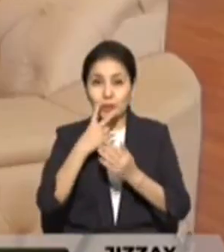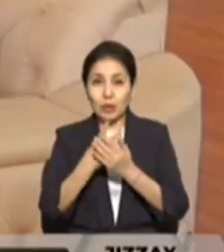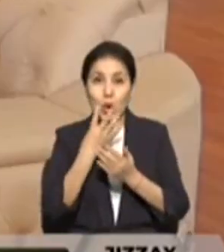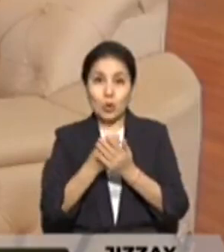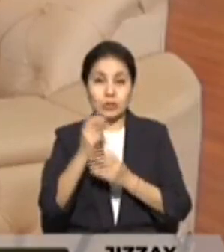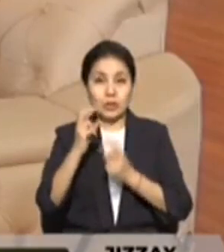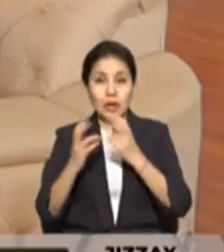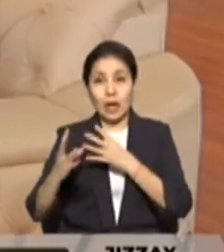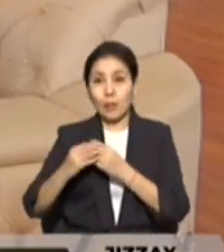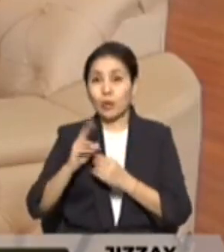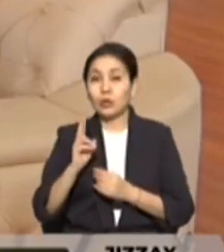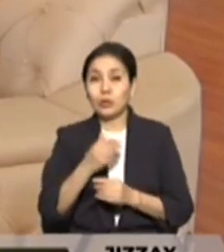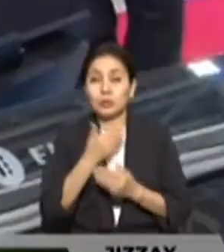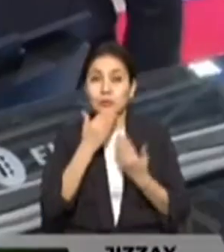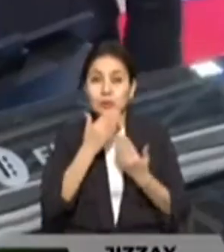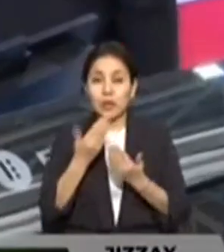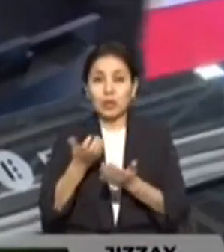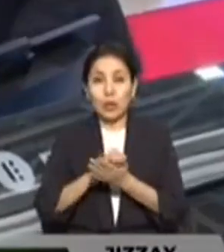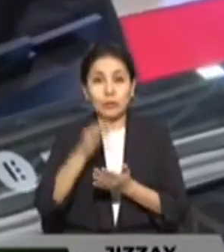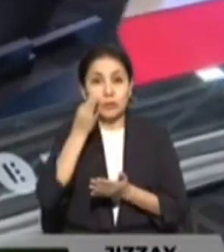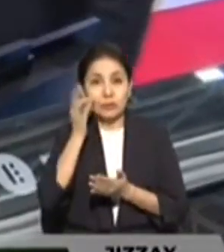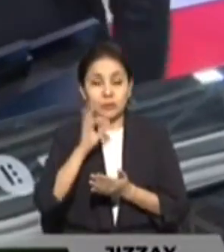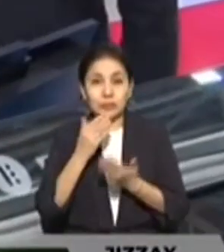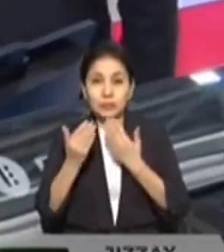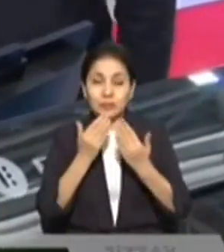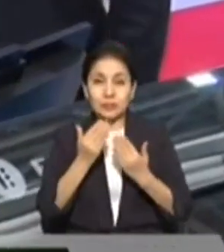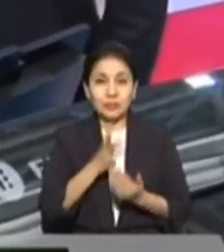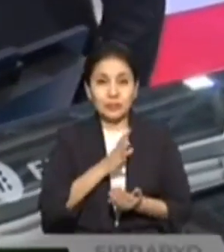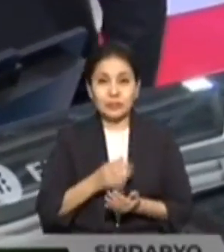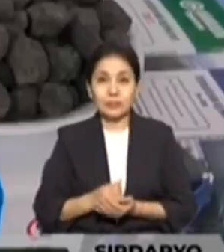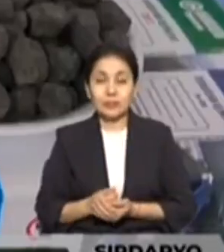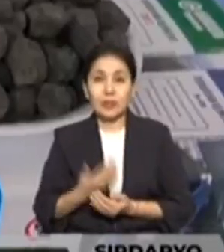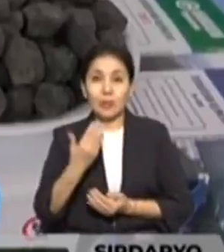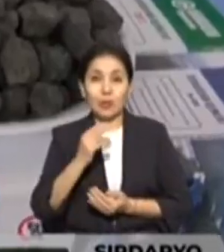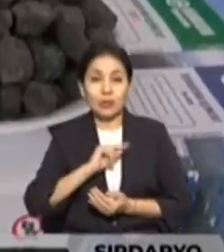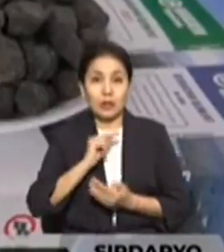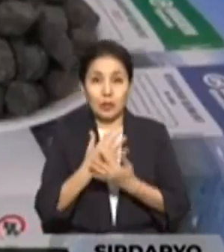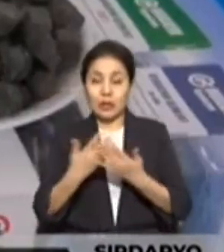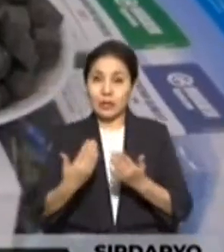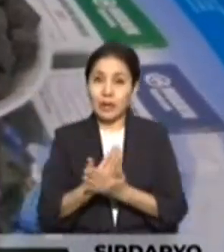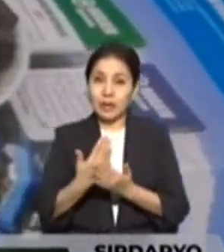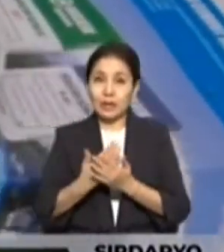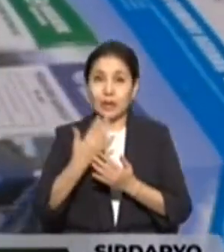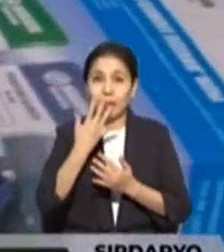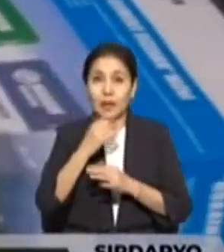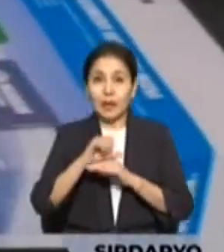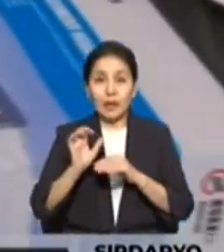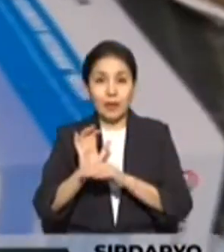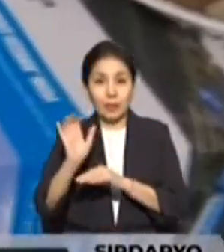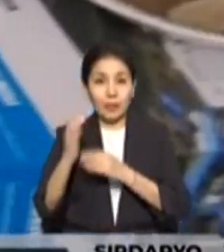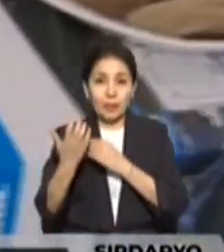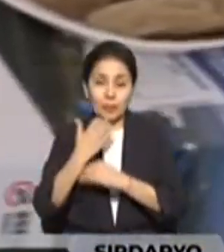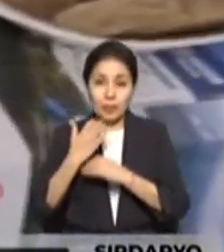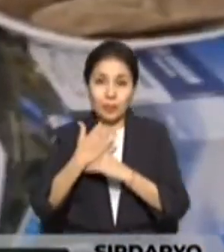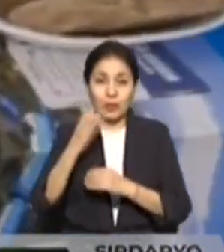o'zaro hamkorlikni topish va tajriba almashish imkoniyatlaridan samarali foydalanishdi. Tarmoqlardagi yangiliklar import o'rnini bosuvchi